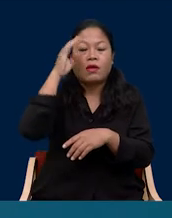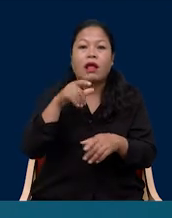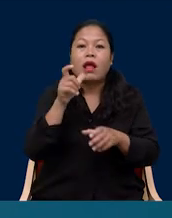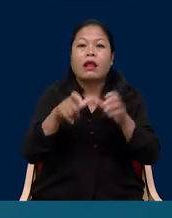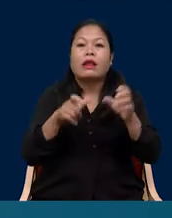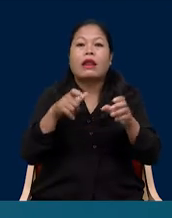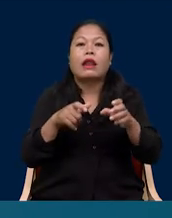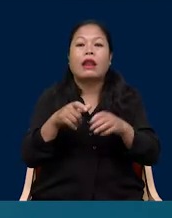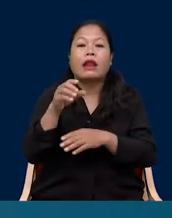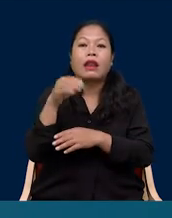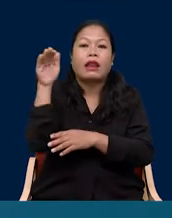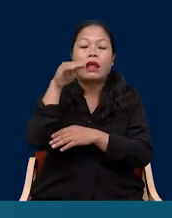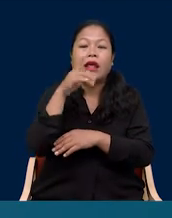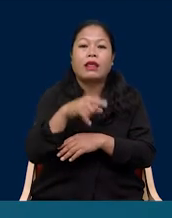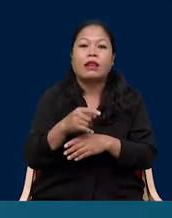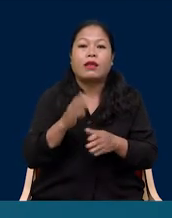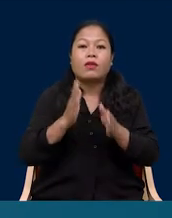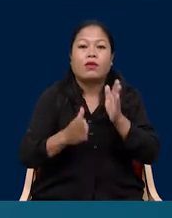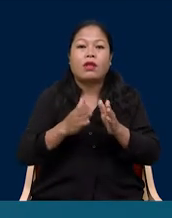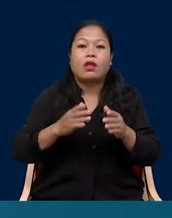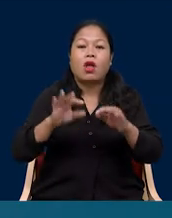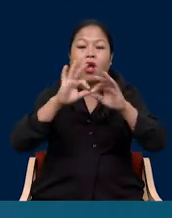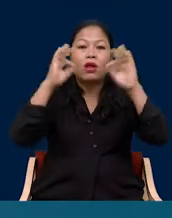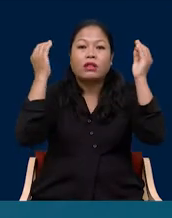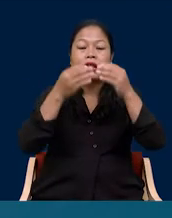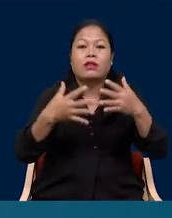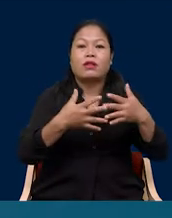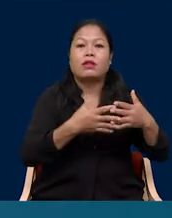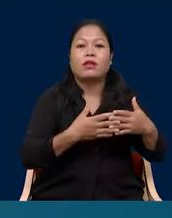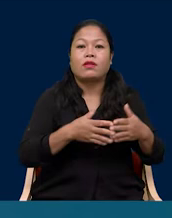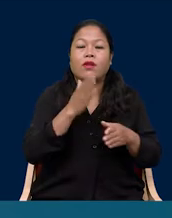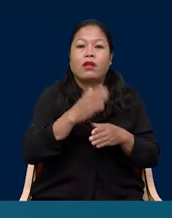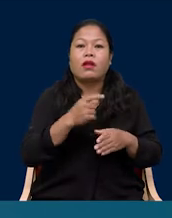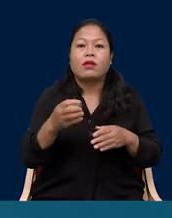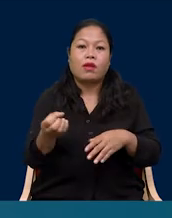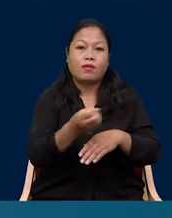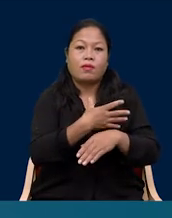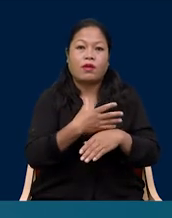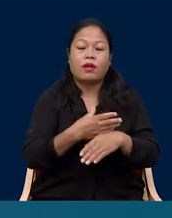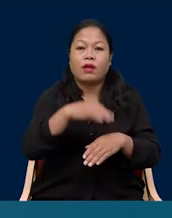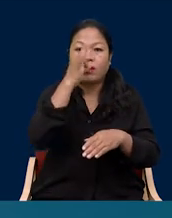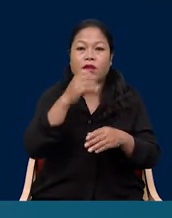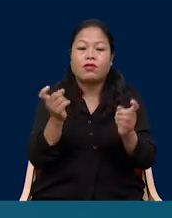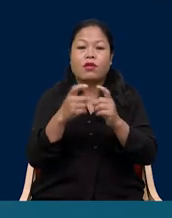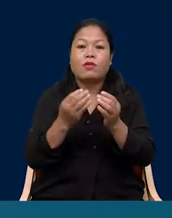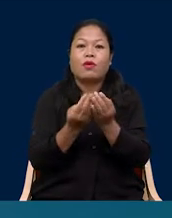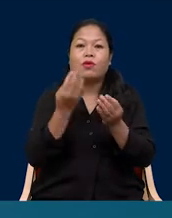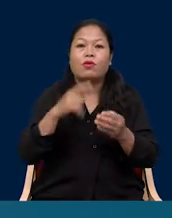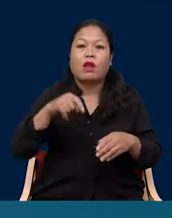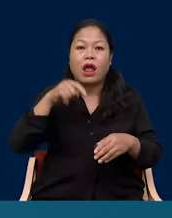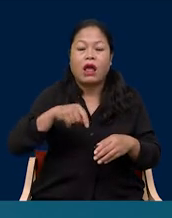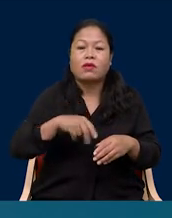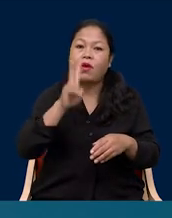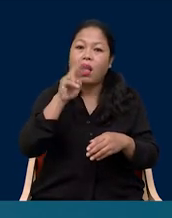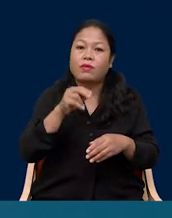सरकार, नागरिक, योजनाकार, नीति निर्माता, अन्तर्राष्ट्रिय समुदाय र सरकारवालाहरूलाई प्रभावकारी ढङ्गले छलफल